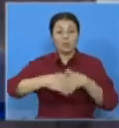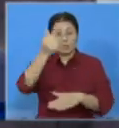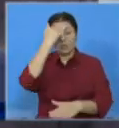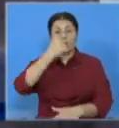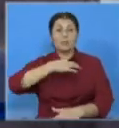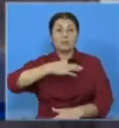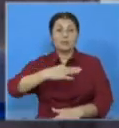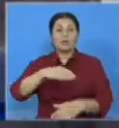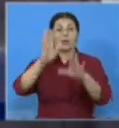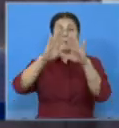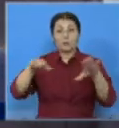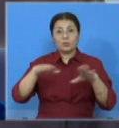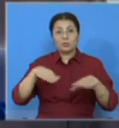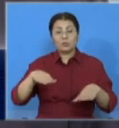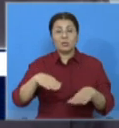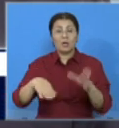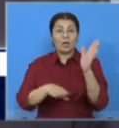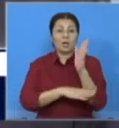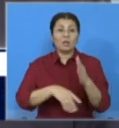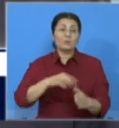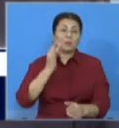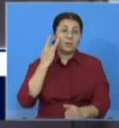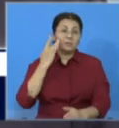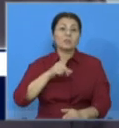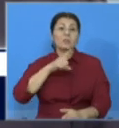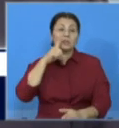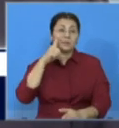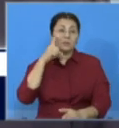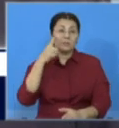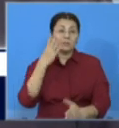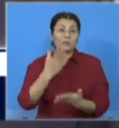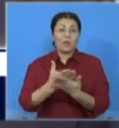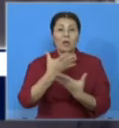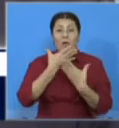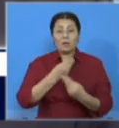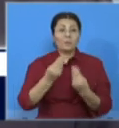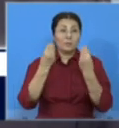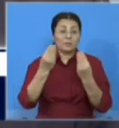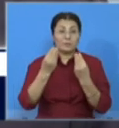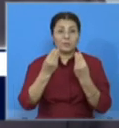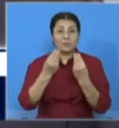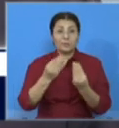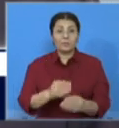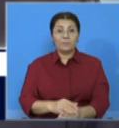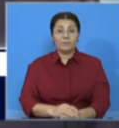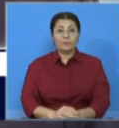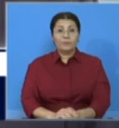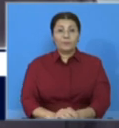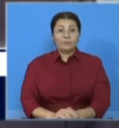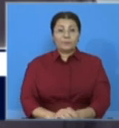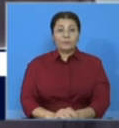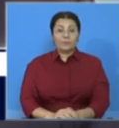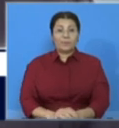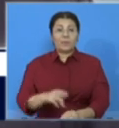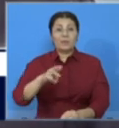енді шырша ағашы қысы жазы көктің болып көктеп тұрады. Әсем қалаға көрік беріп тұрады біріншіден. Көк терек